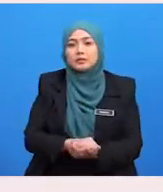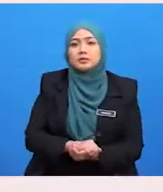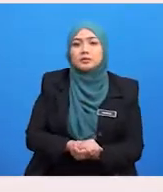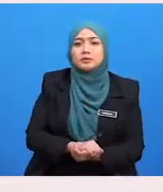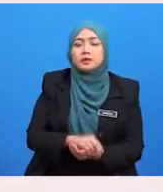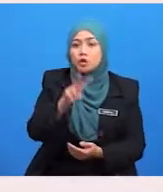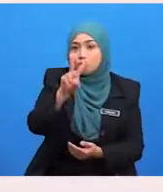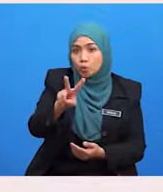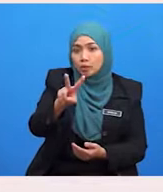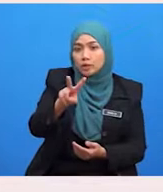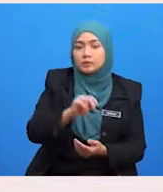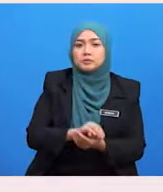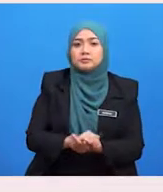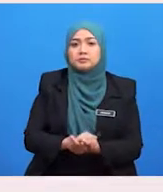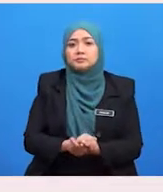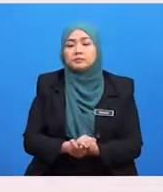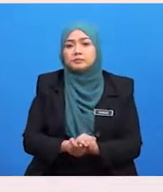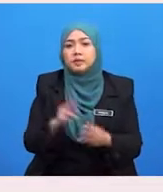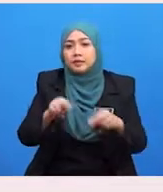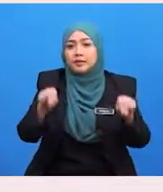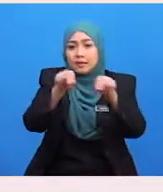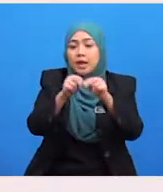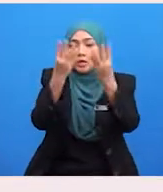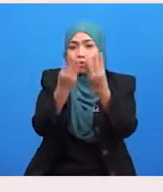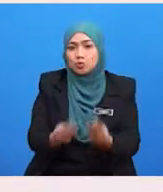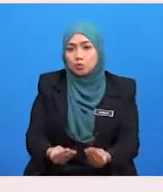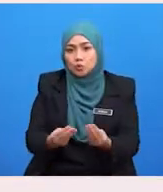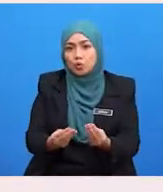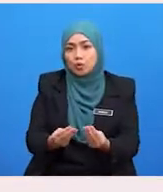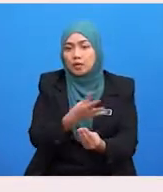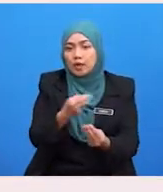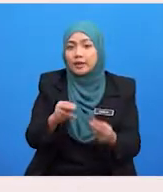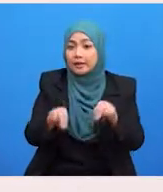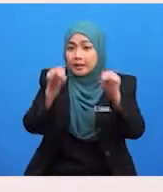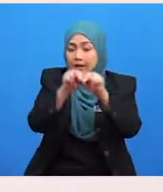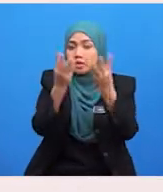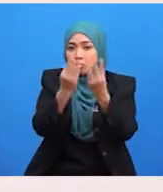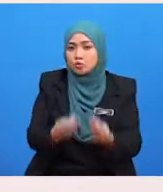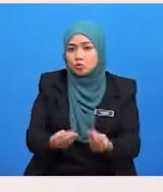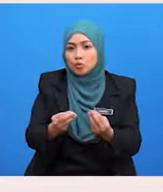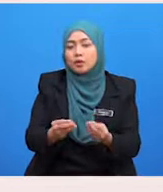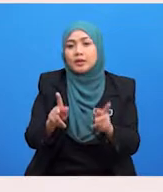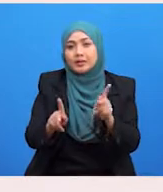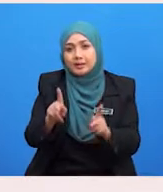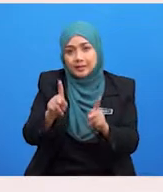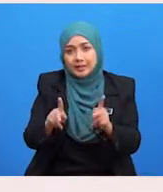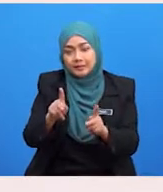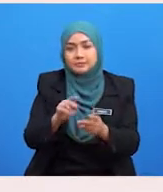akaun susut nilai terkumpul kenderaan sebagai melengkapkan prinsip catatan